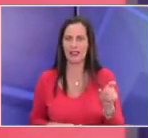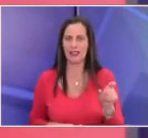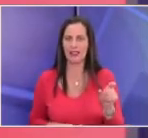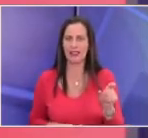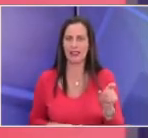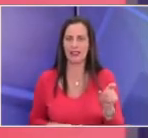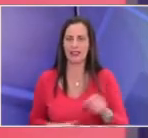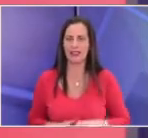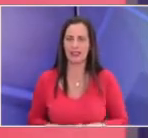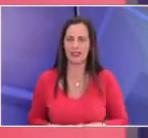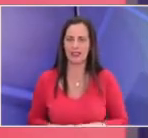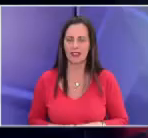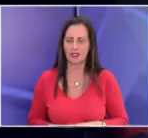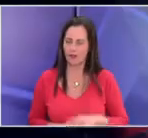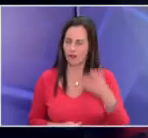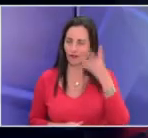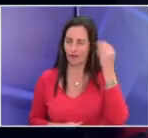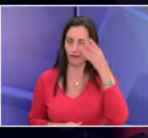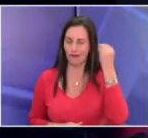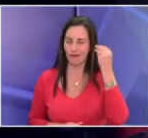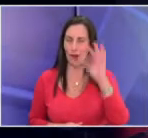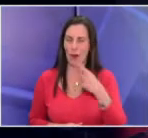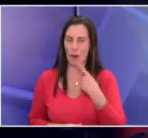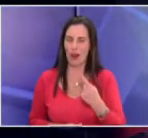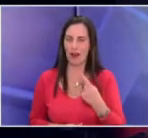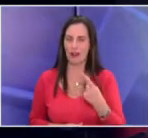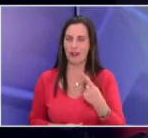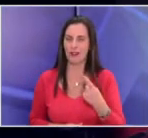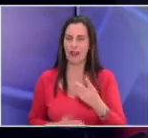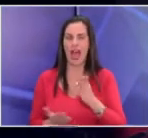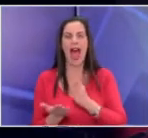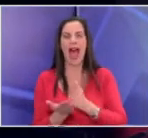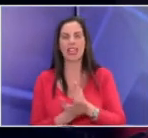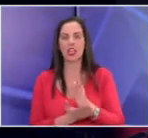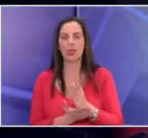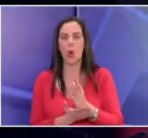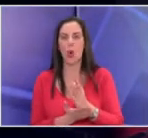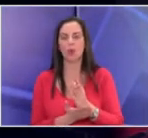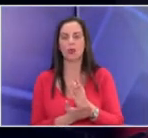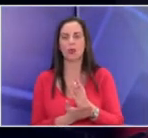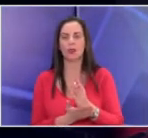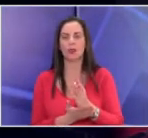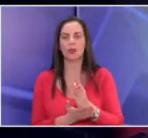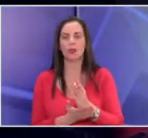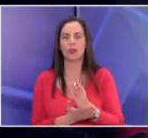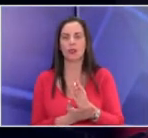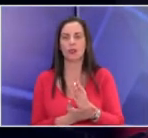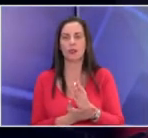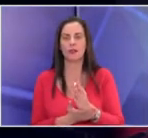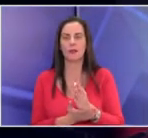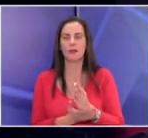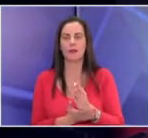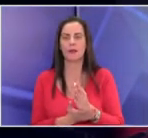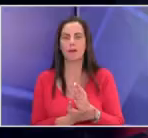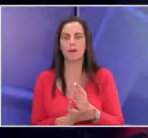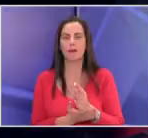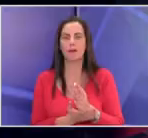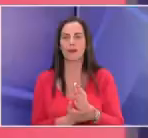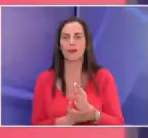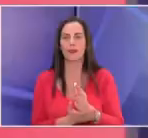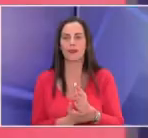הדדית, בסופו של דבר, שכולם בסוף מבינים שהכל קשור בהכל, ואנחנו כן צריכים להירתם כולנו לנושא הזה. אני אגיד לך